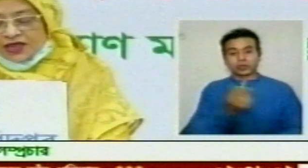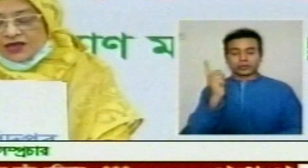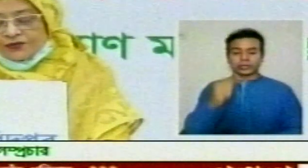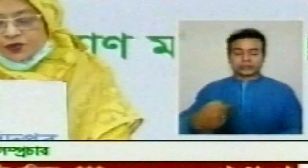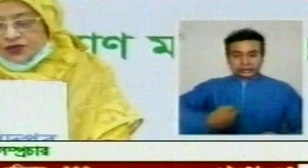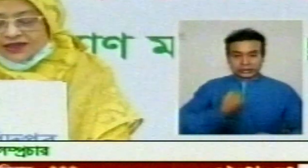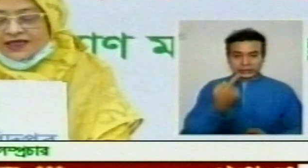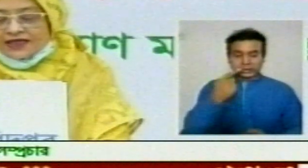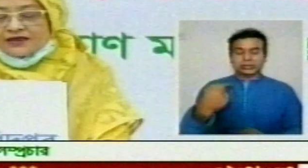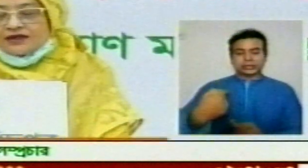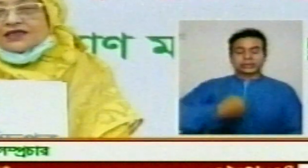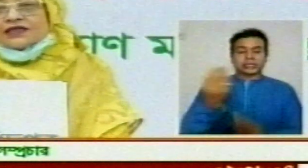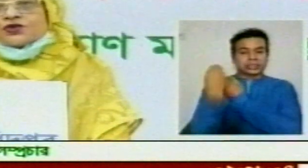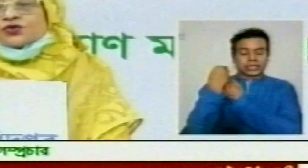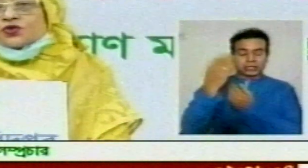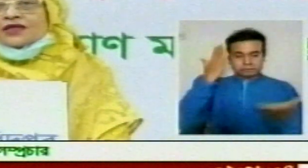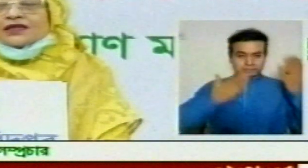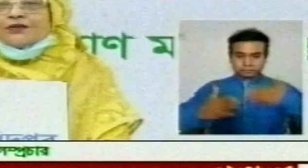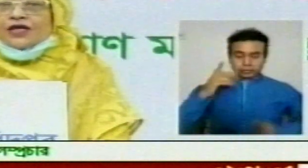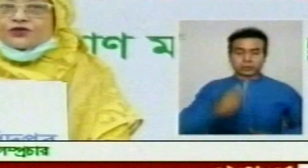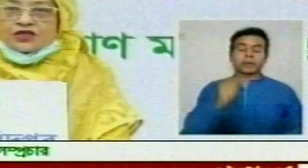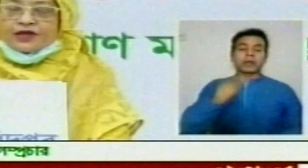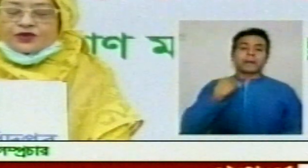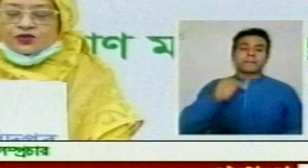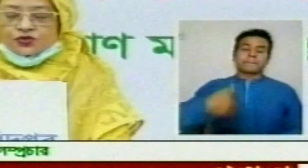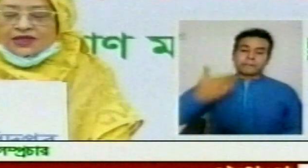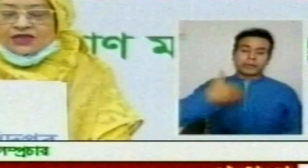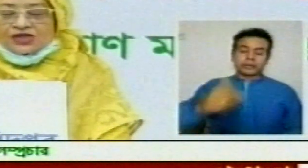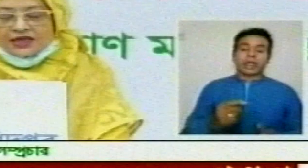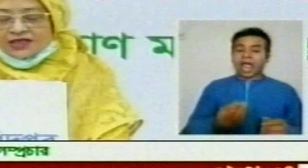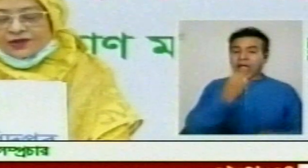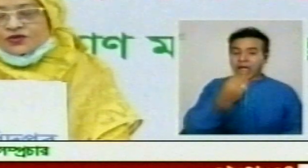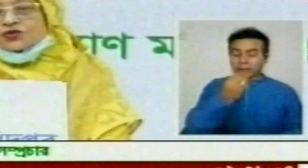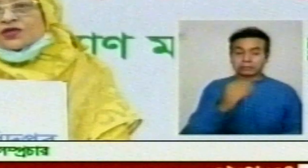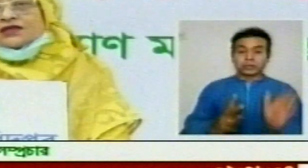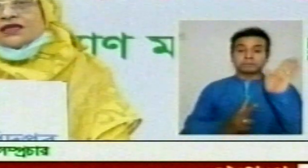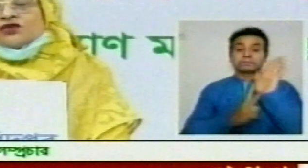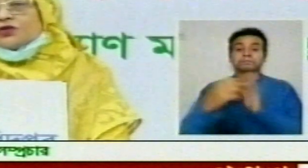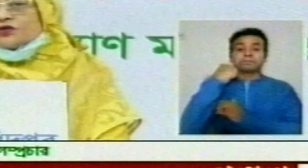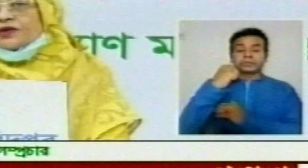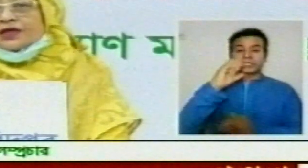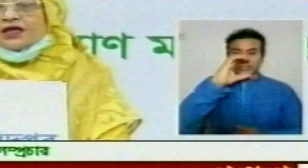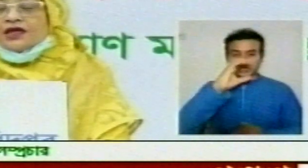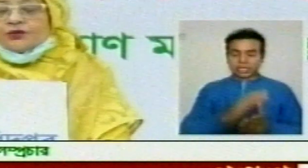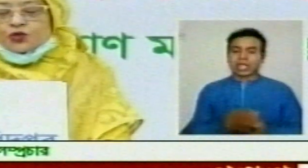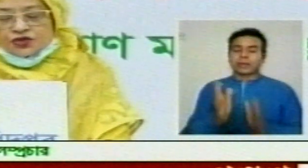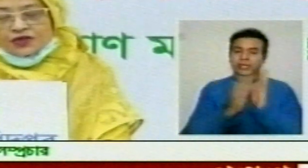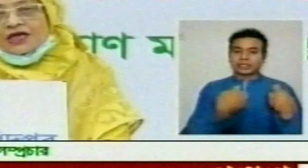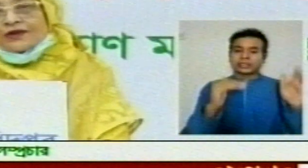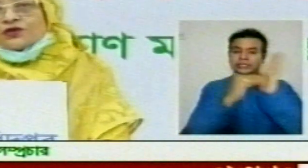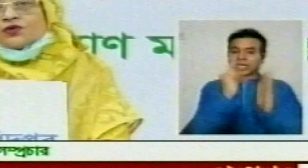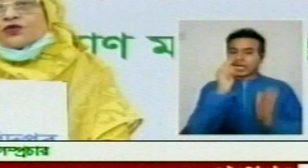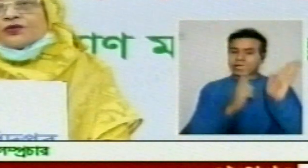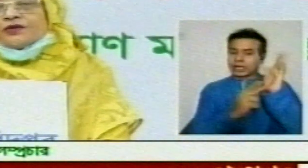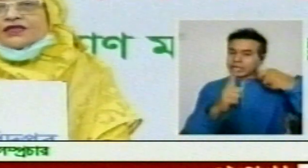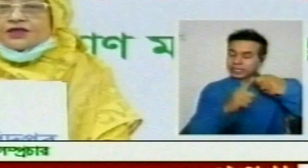করবেন। প্রত্যেককেই নিজেকে সুস্থ রাখতে, মানসিকভাবে সুস্থ রাখতে, শারীরিকভাবে সুস্থ রাখতে নিয়মিতভাবে পুষ্টিকর